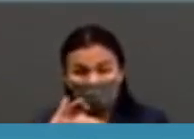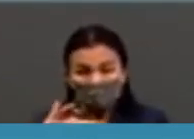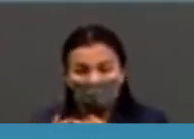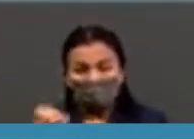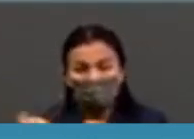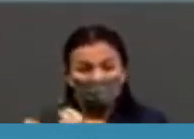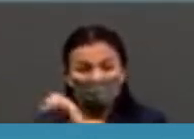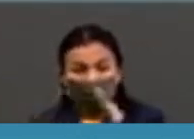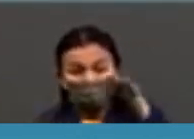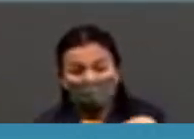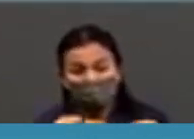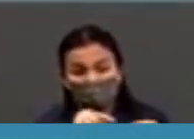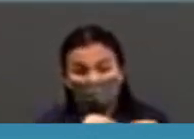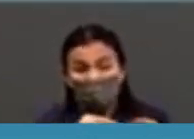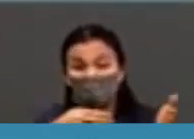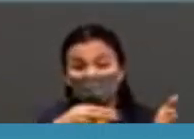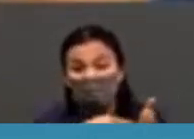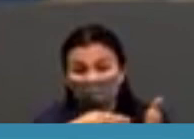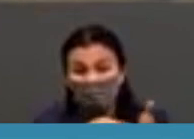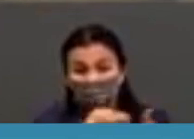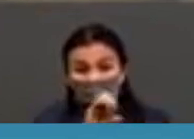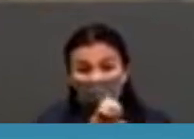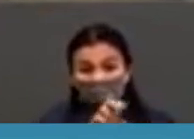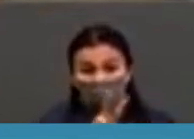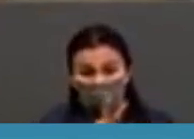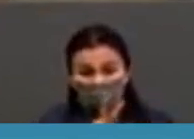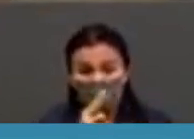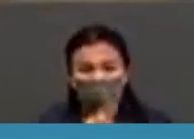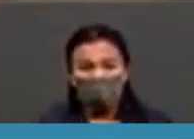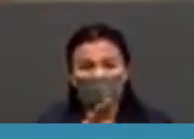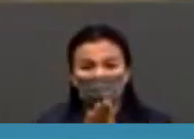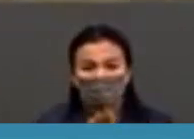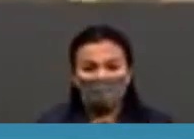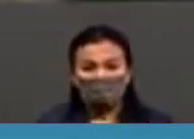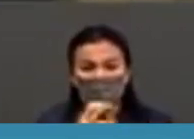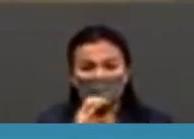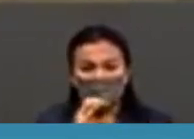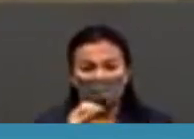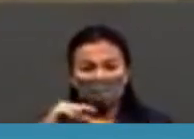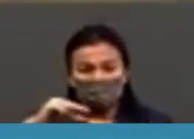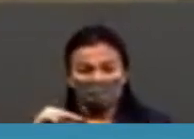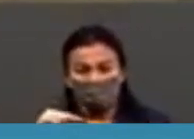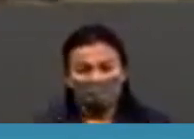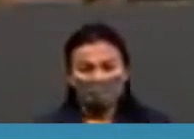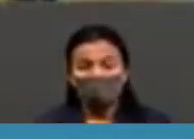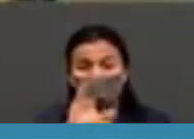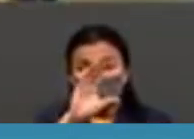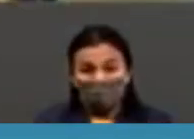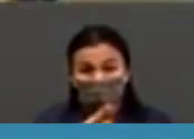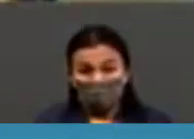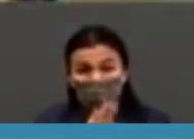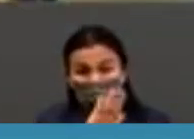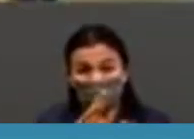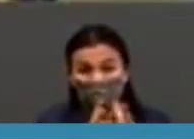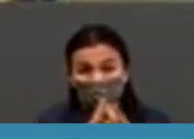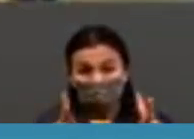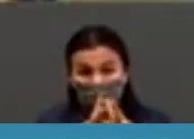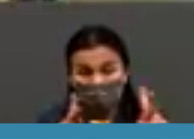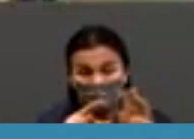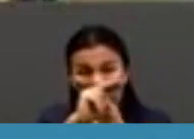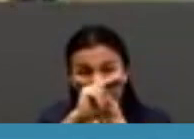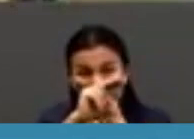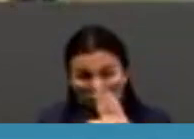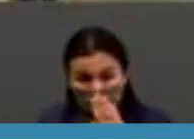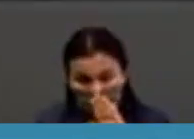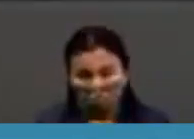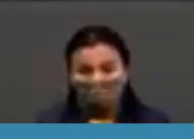อาระเบียได้เข้าเยี่ยมชมพื้นที่ EEC ส่งผลให้ซาอุดีอาระเบียสนใจลงทุนเพิ่มเติมในอุตสาหกรรมที่ EEC นำเส